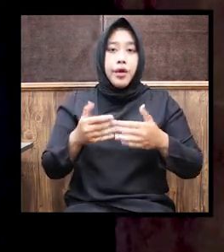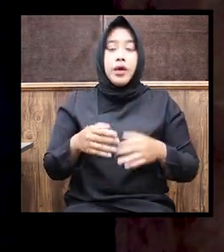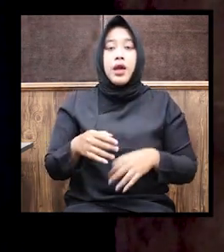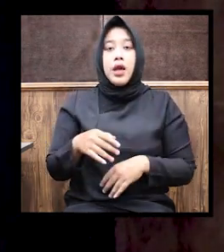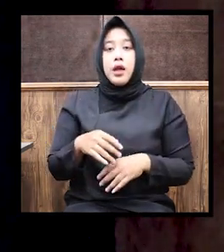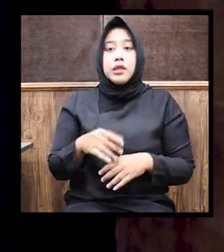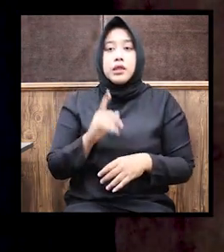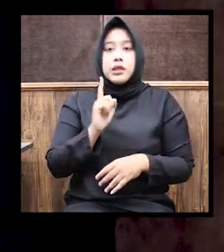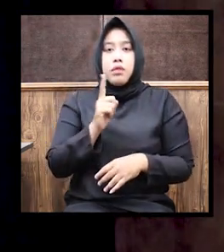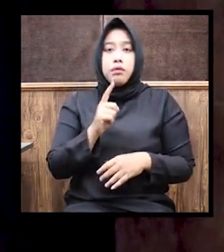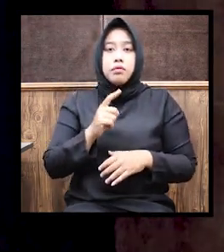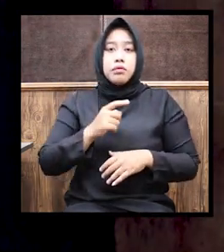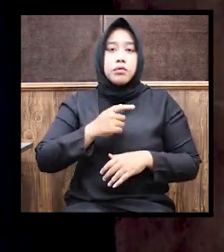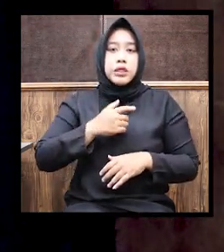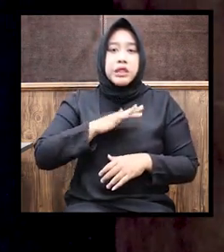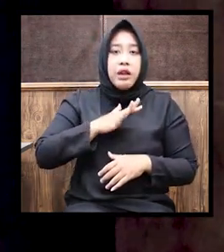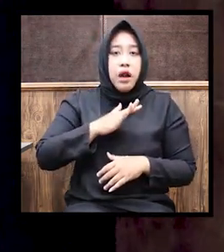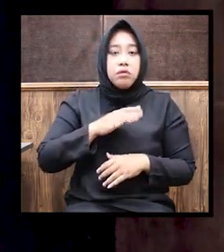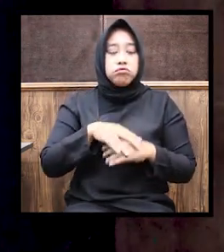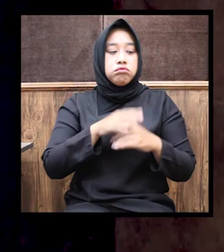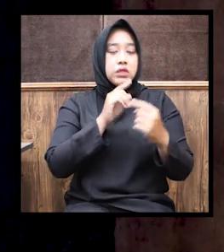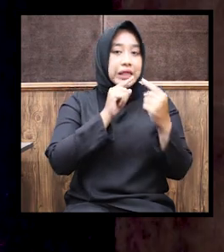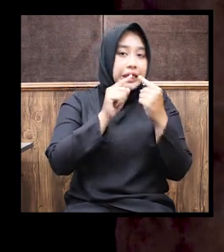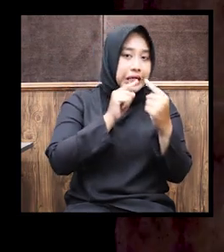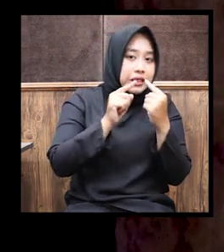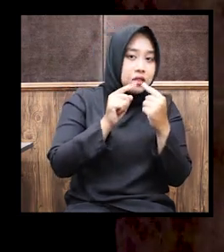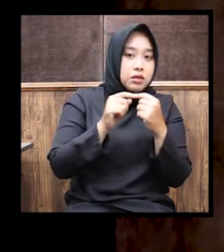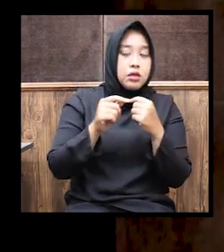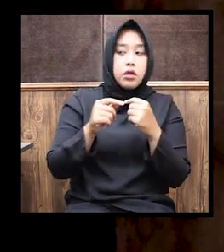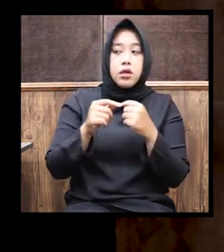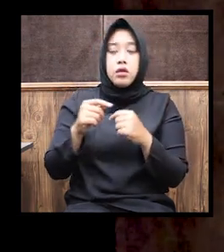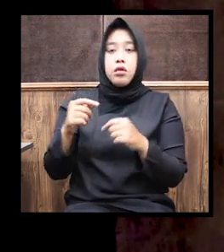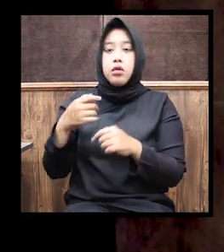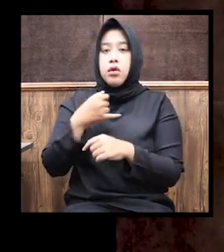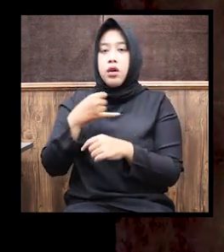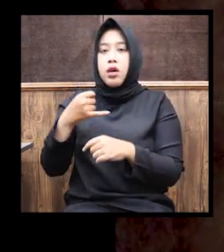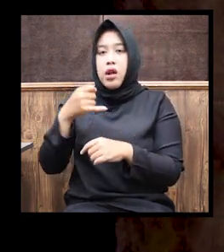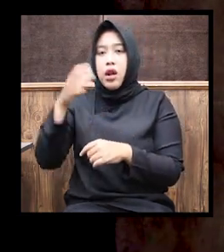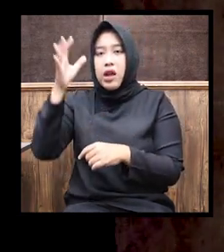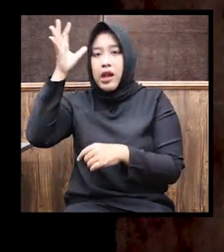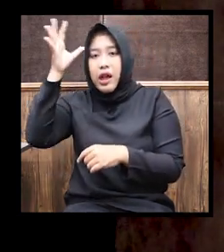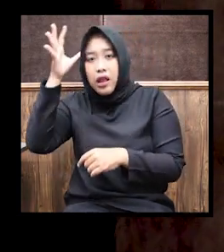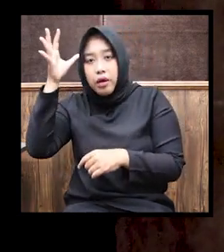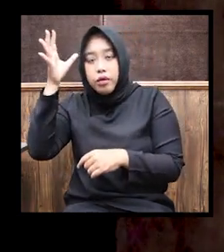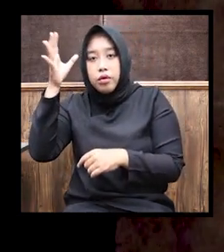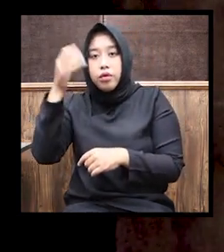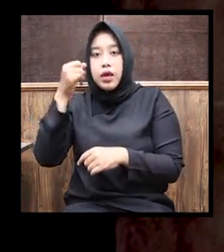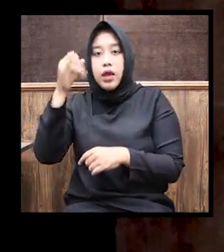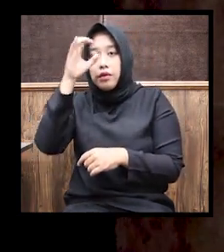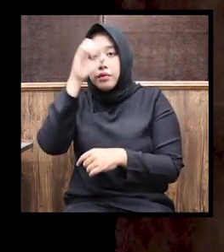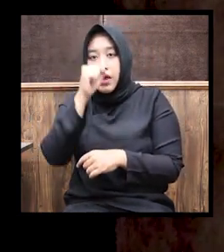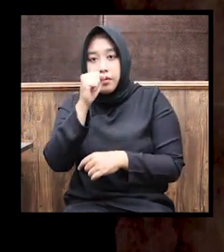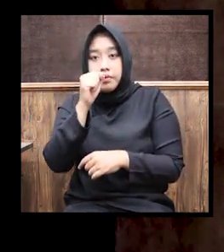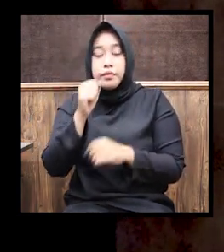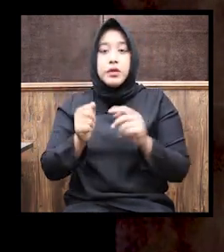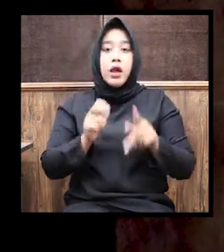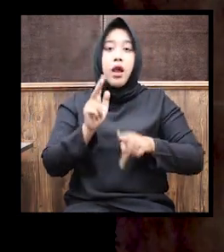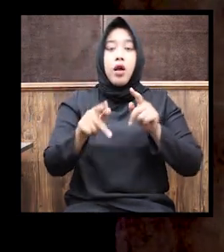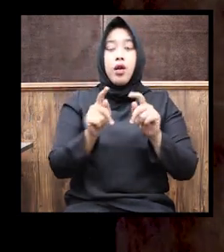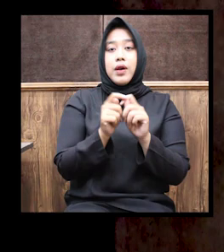interaksi kemudian kita tidak bisa saling memahami itu yang kita takutkan kemudian kalau dari kami